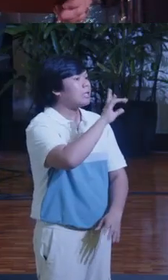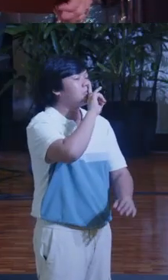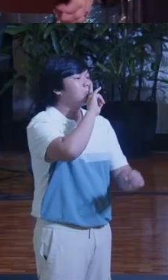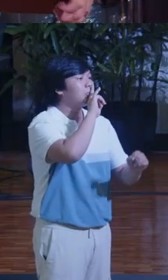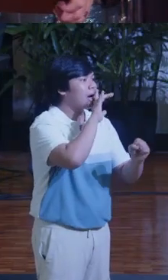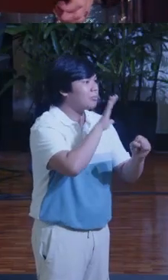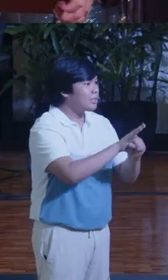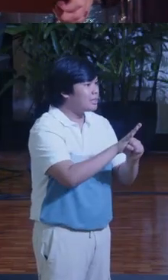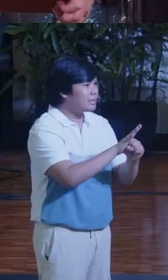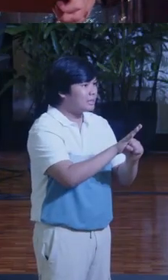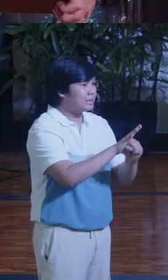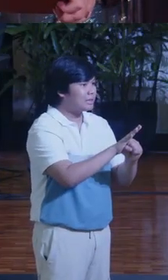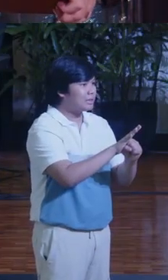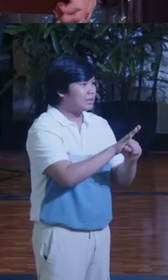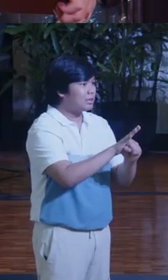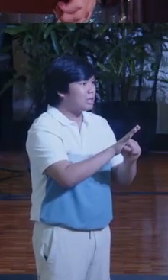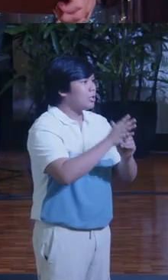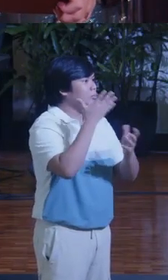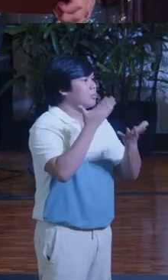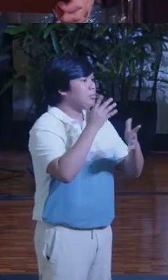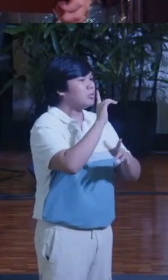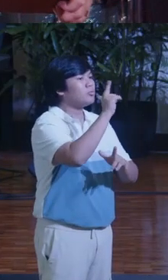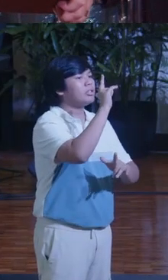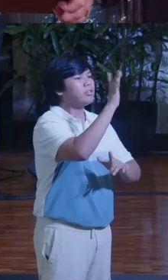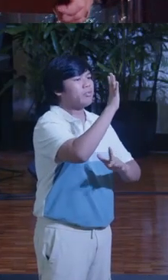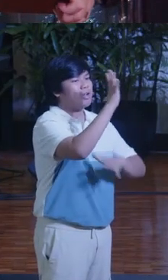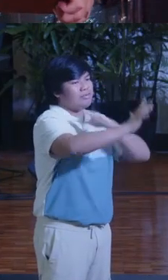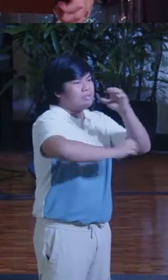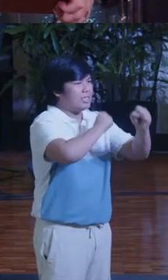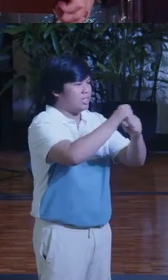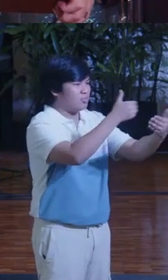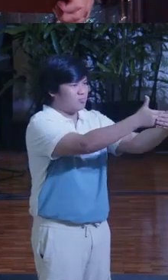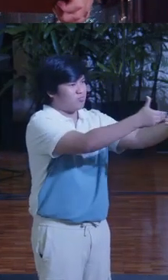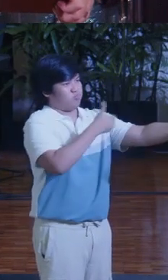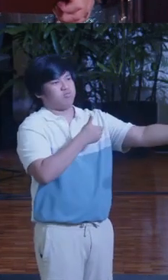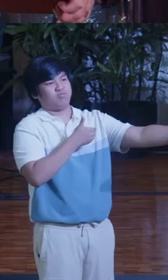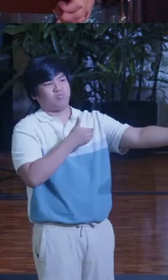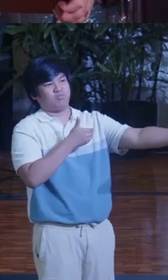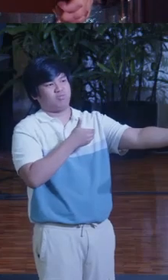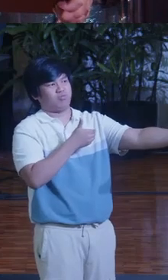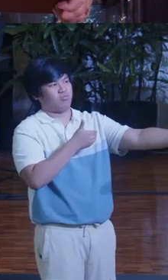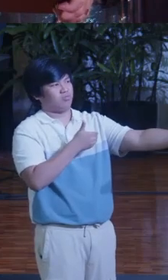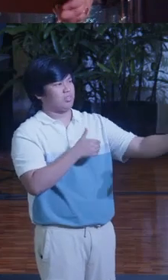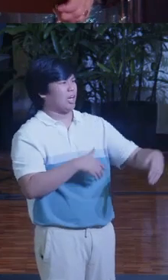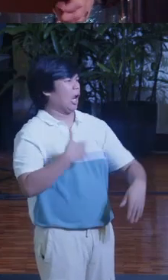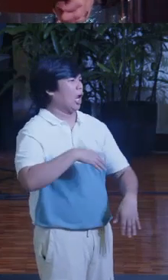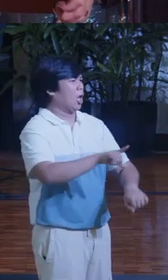Abraham called the name of his son who was born to him, whom Sarah bore him, Isaac.